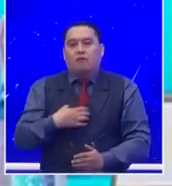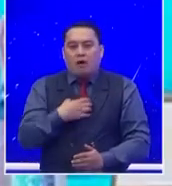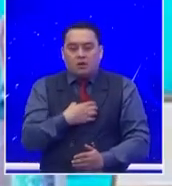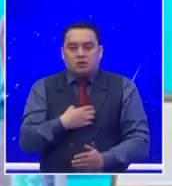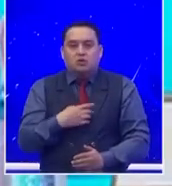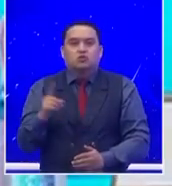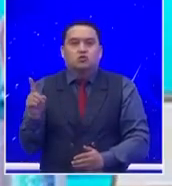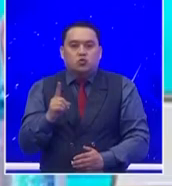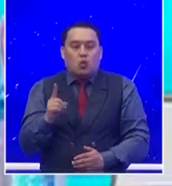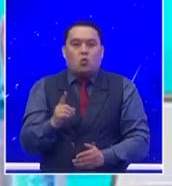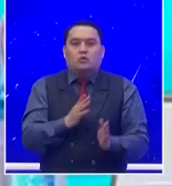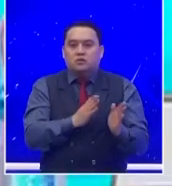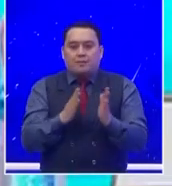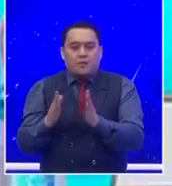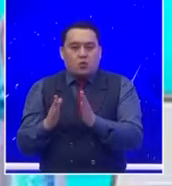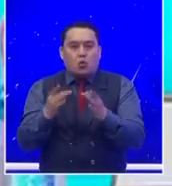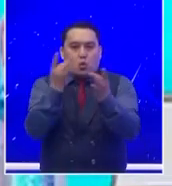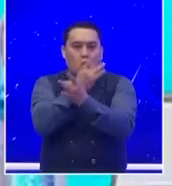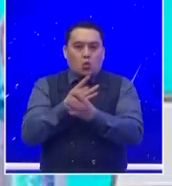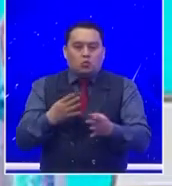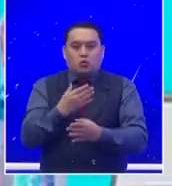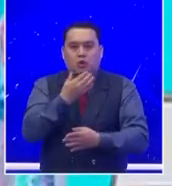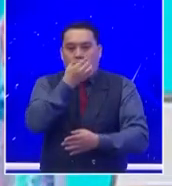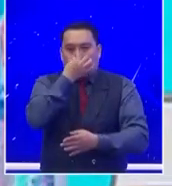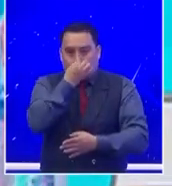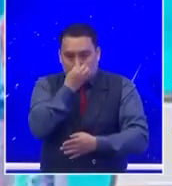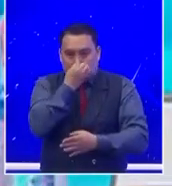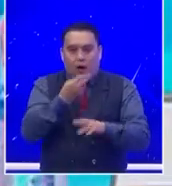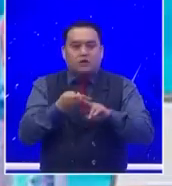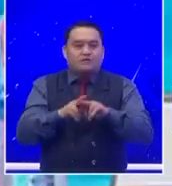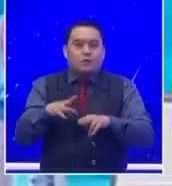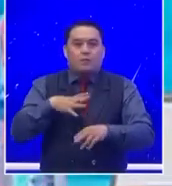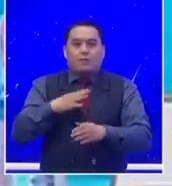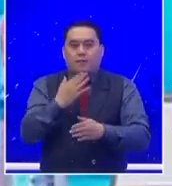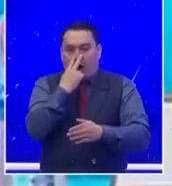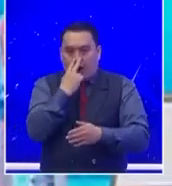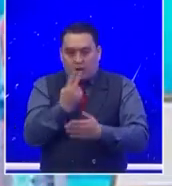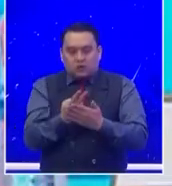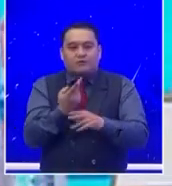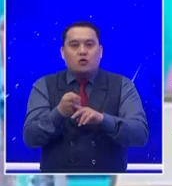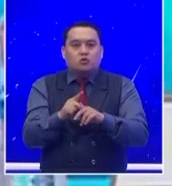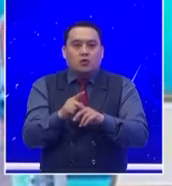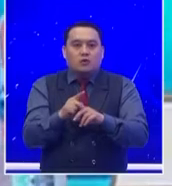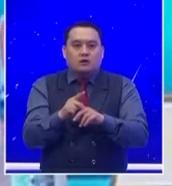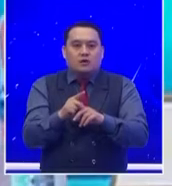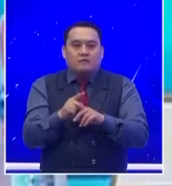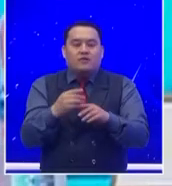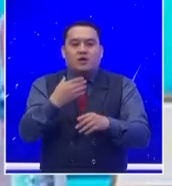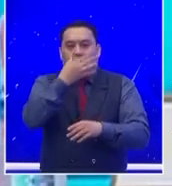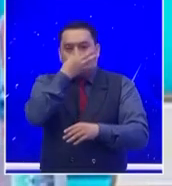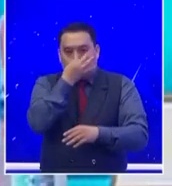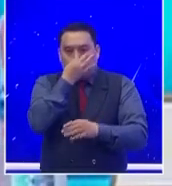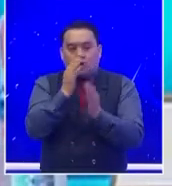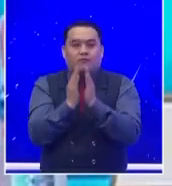соблюдение культуры чихания вот я сейчас вам продемонстрирую эту ситуацию посмотрите вы чихнули в